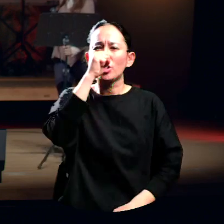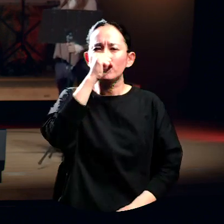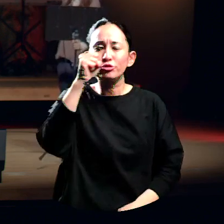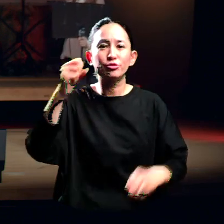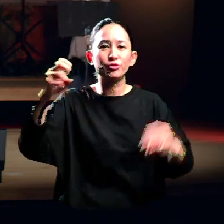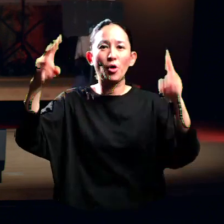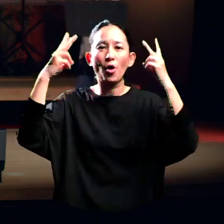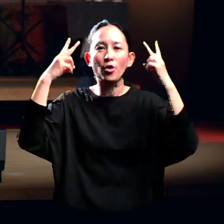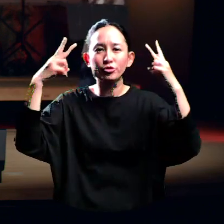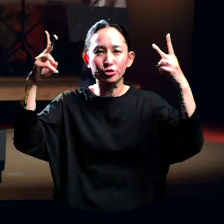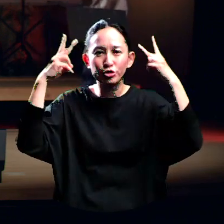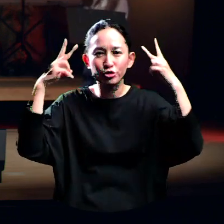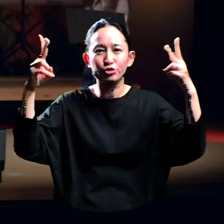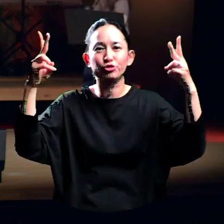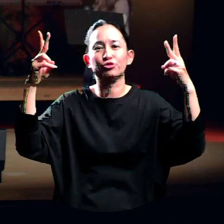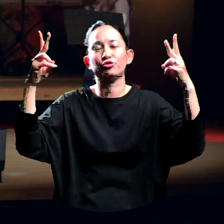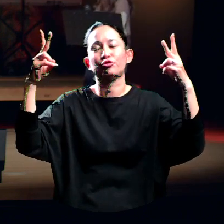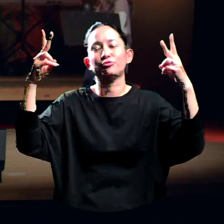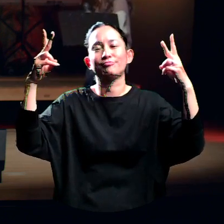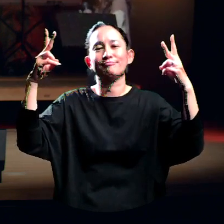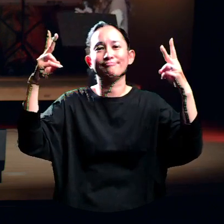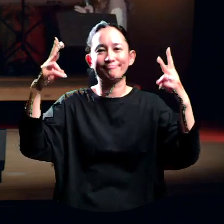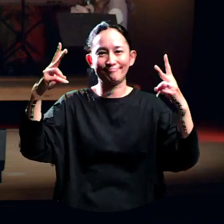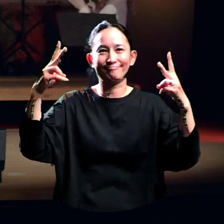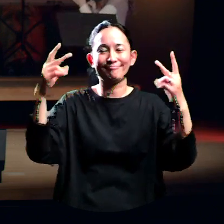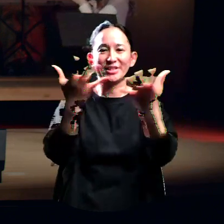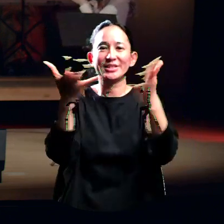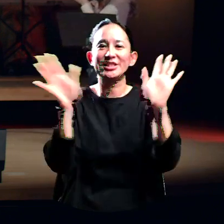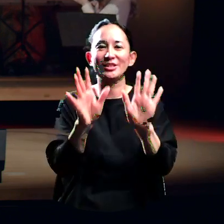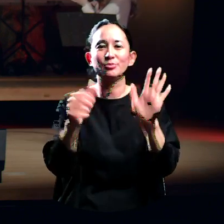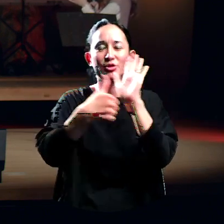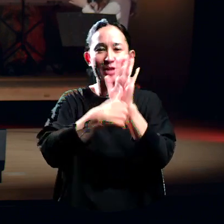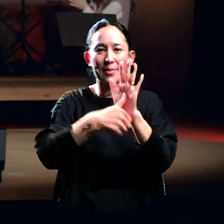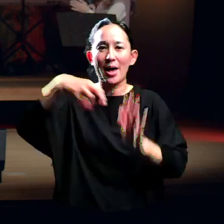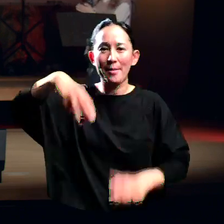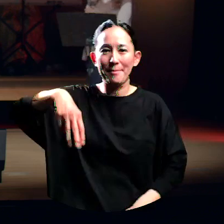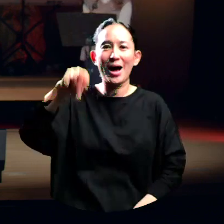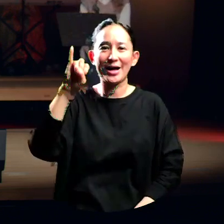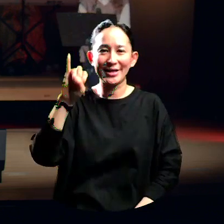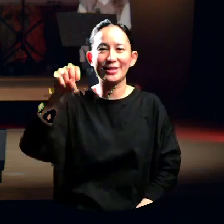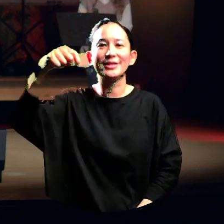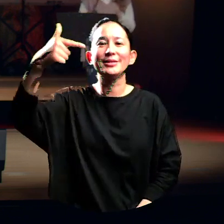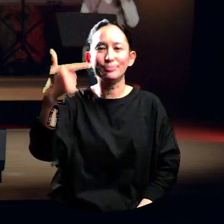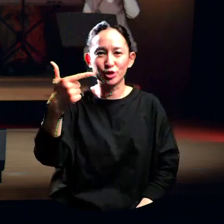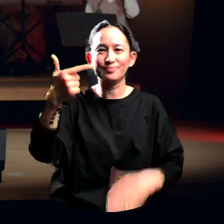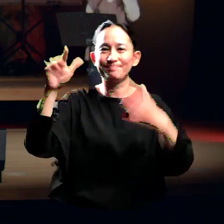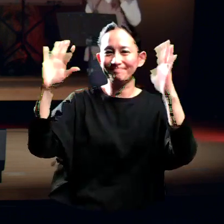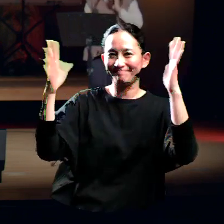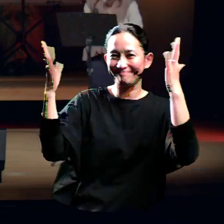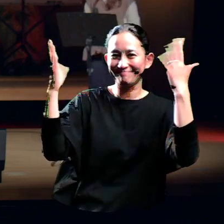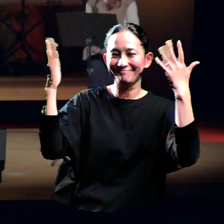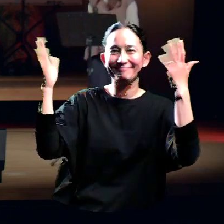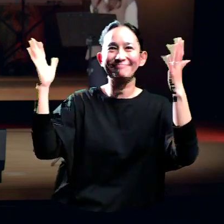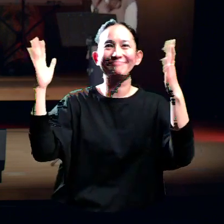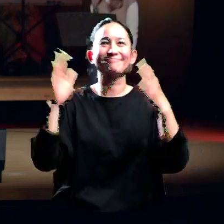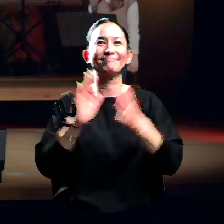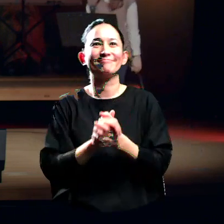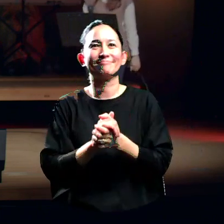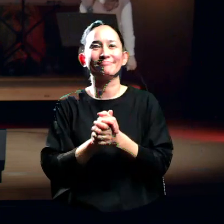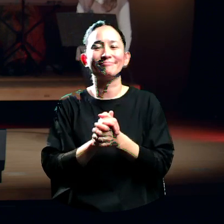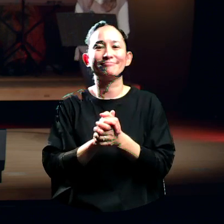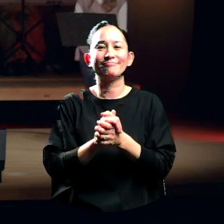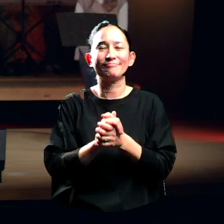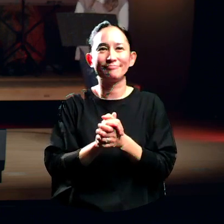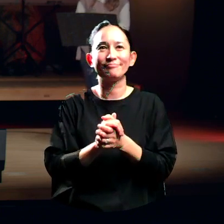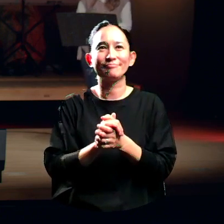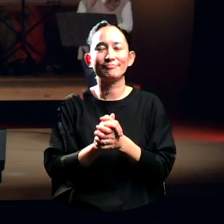一度マイムに大きな拍手しましょう。 Let's give them a big round of applause once again. まあ、彼らが踊ってくれたのはグッド